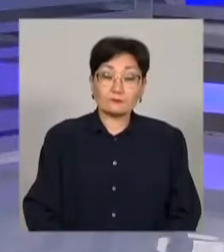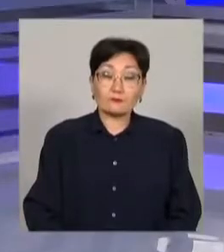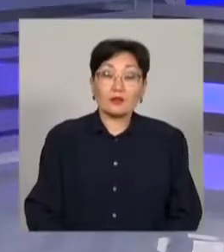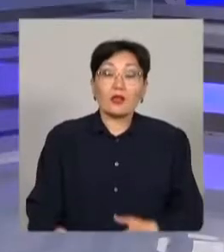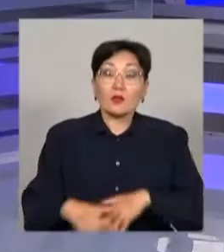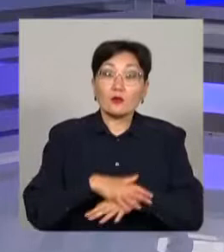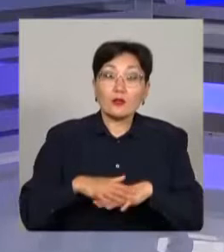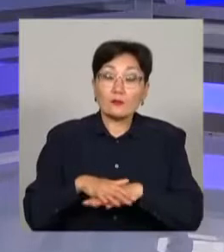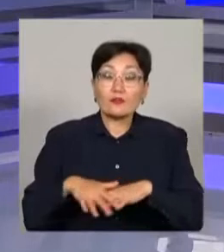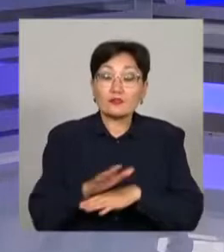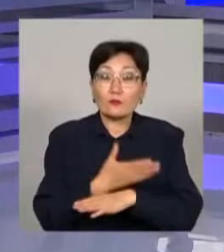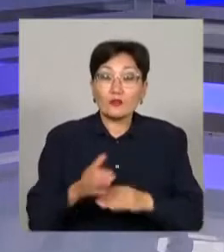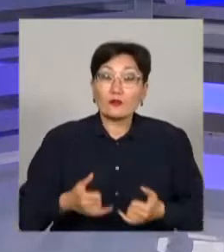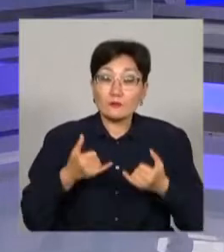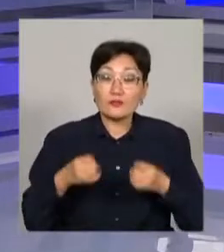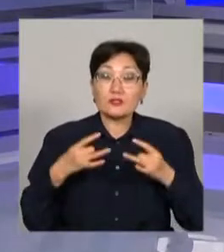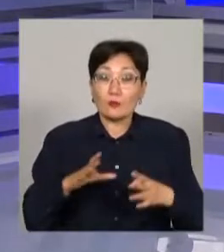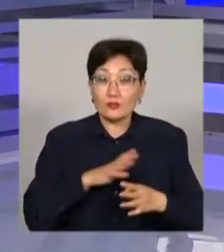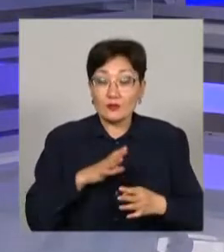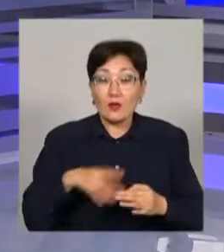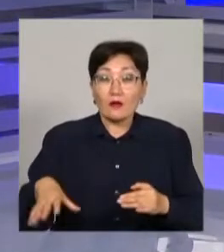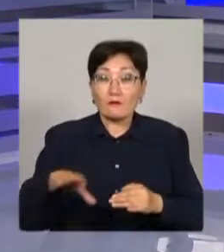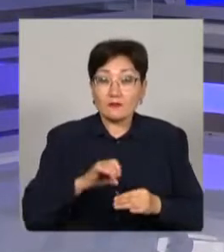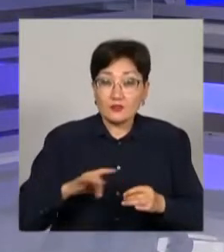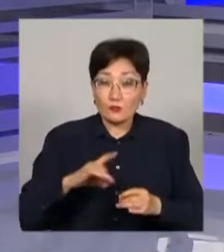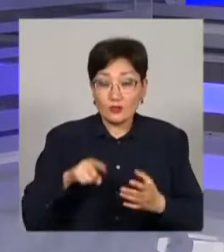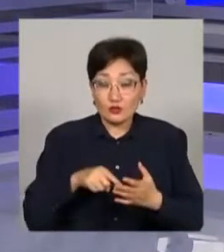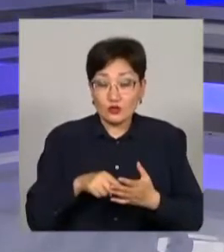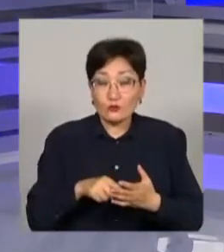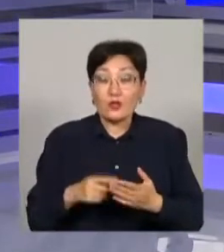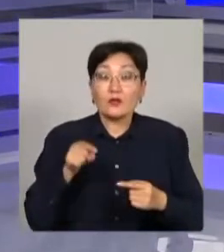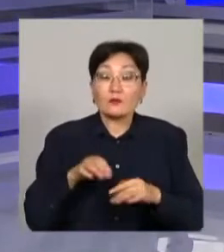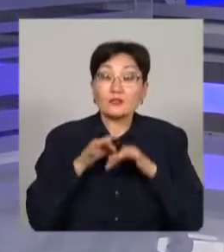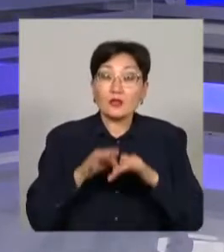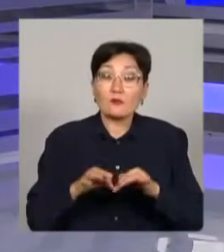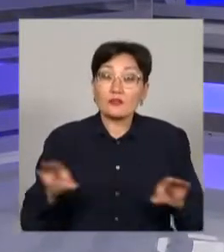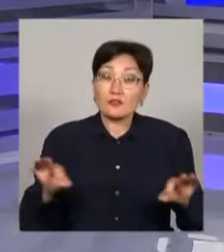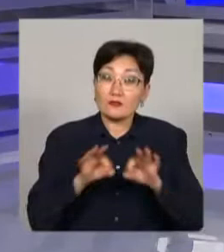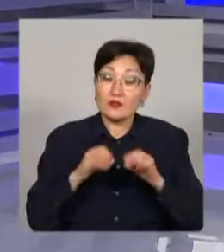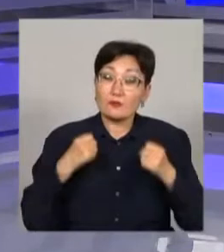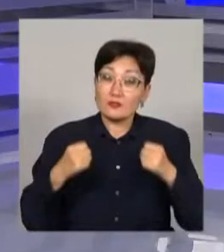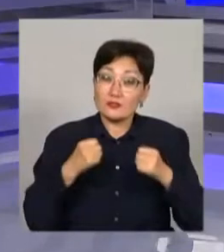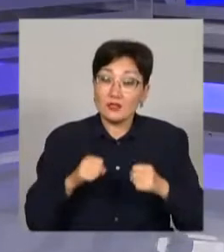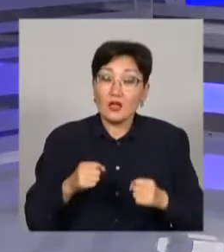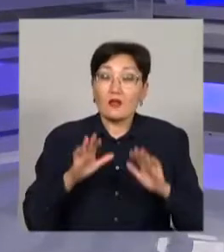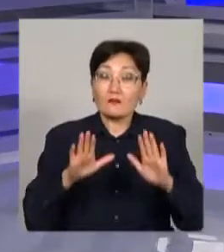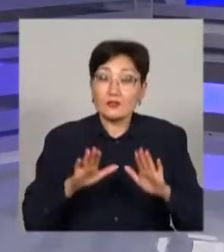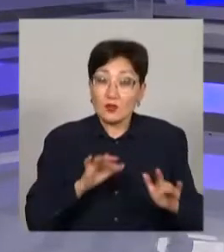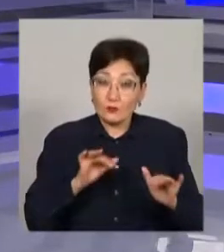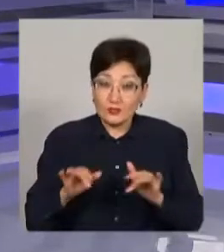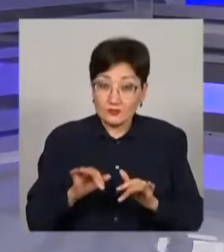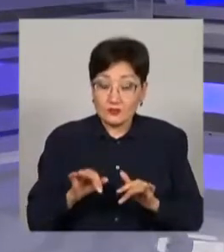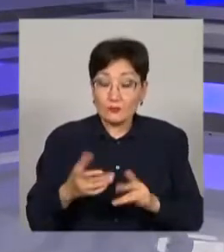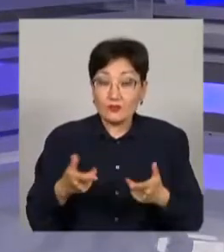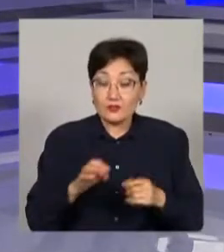Массовые народные гуляния в честь праздника состоялись во всех районах мегаполиса. Там прошли музыкальные, спортивные и выставочные мероприятия,